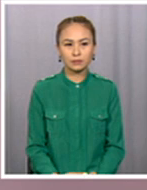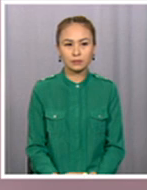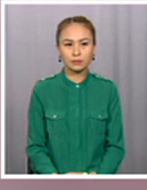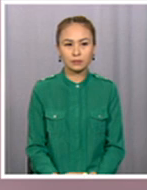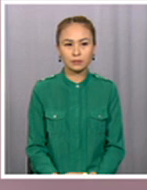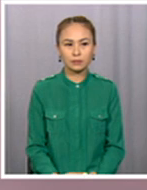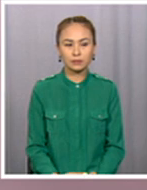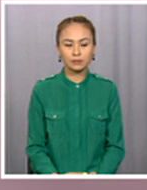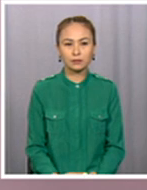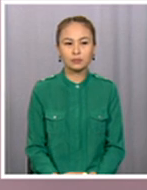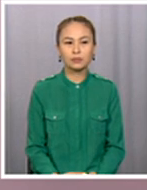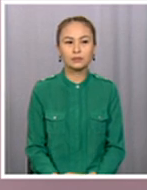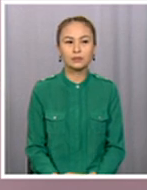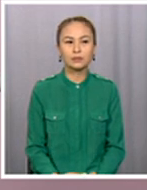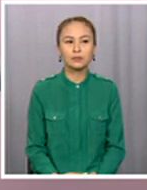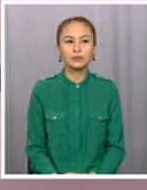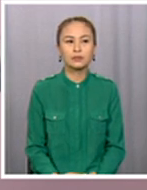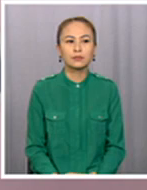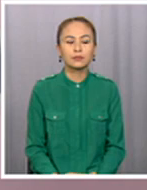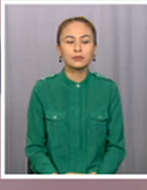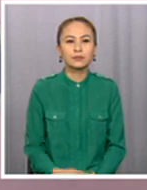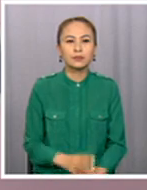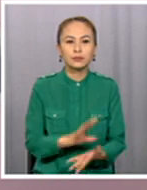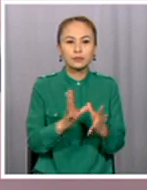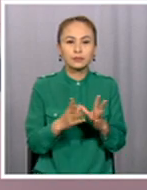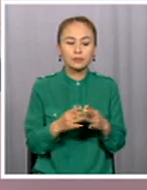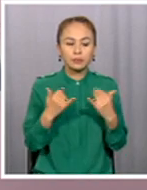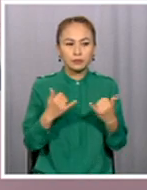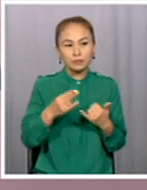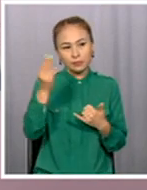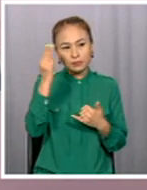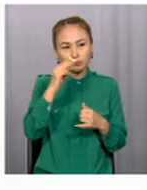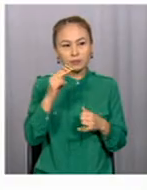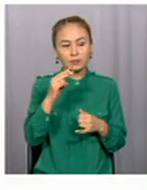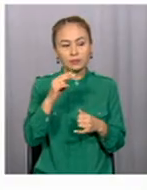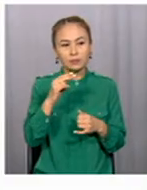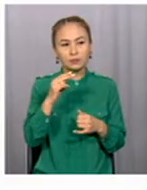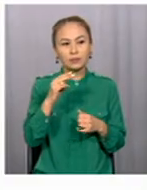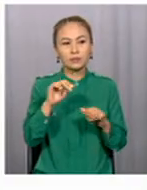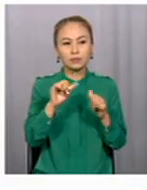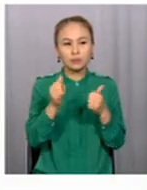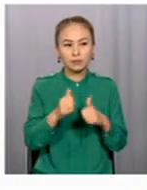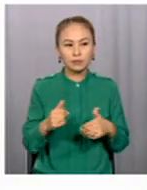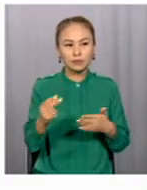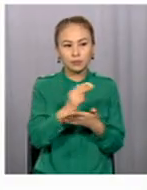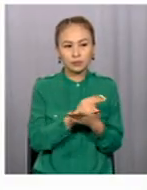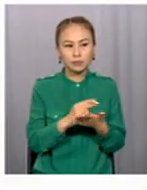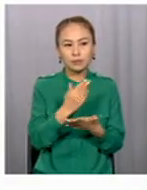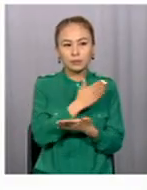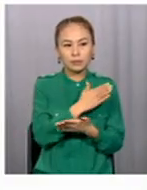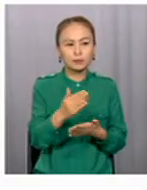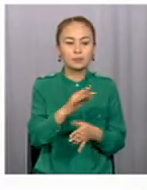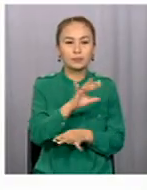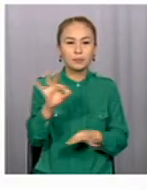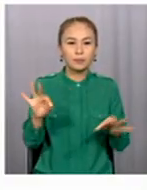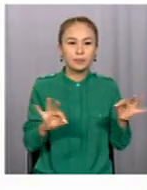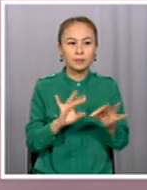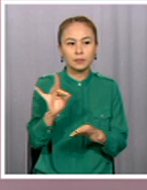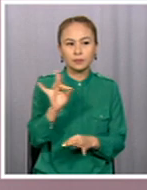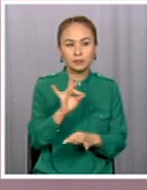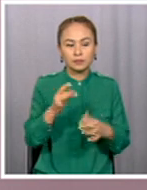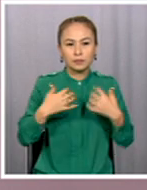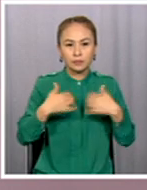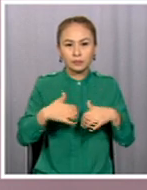Сонымен бүгінгі сабағымызды қорытындылайық. фигуралар салуды және олардың